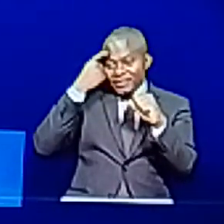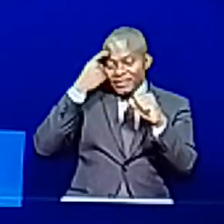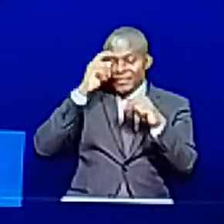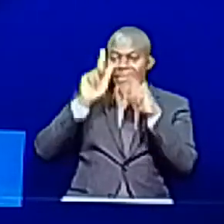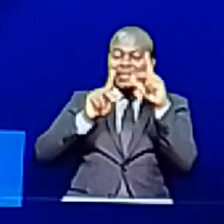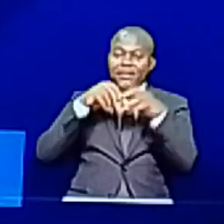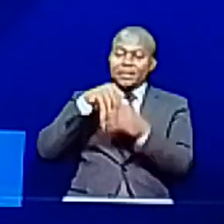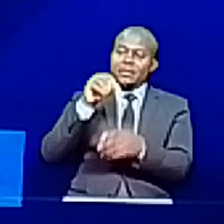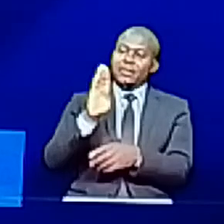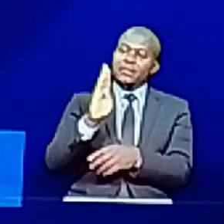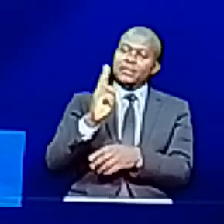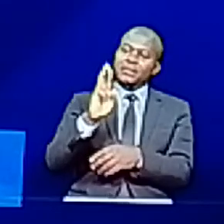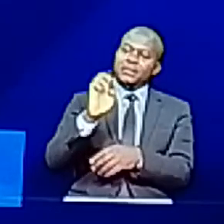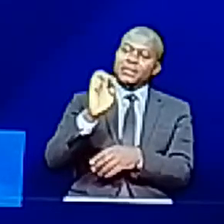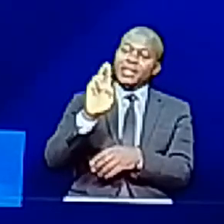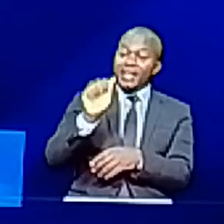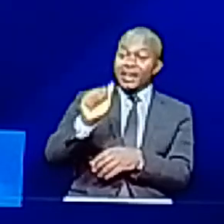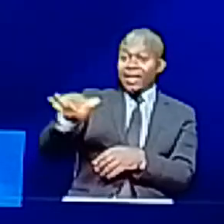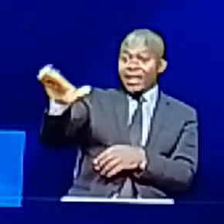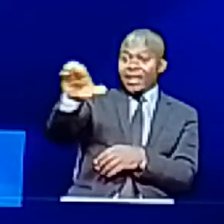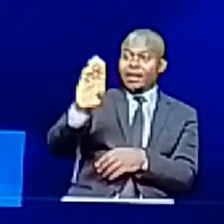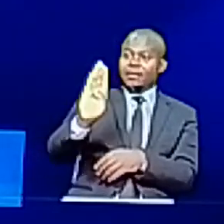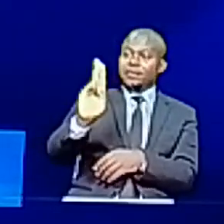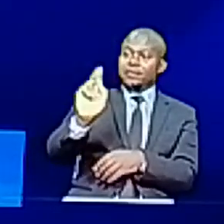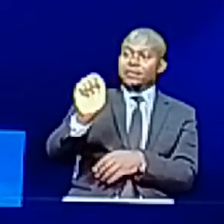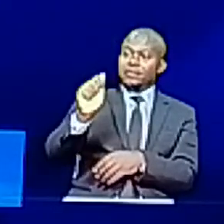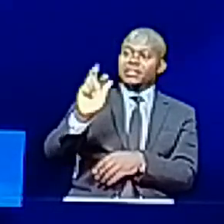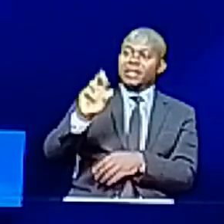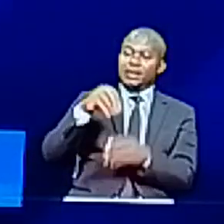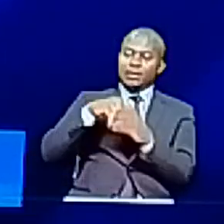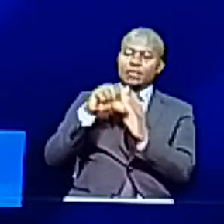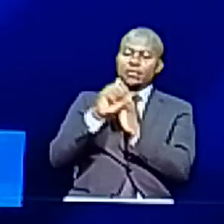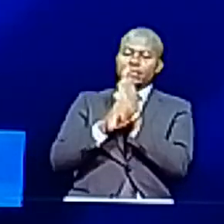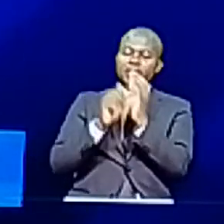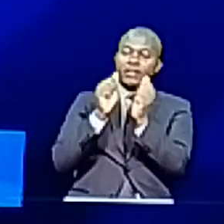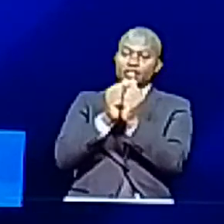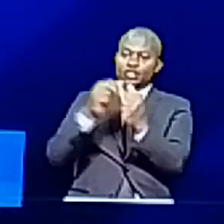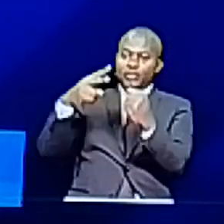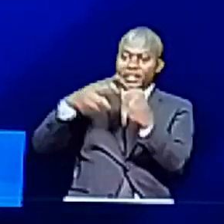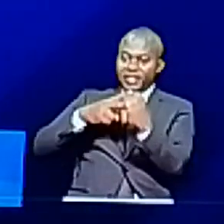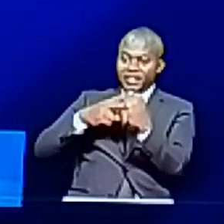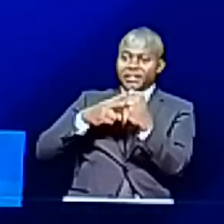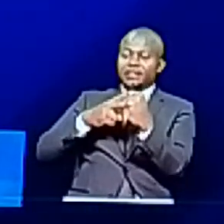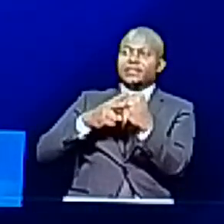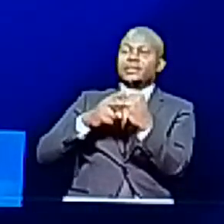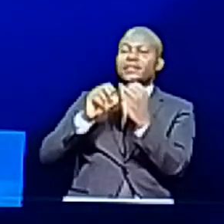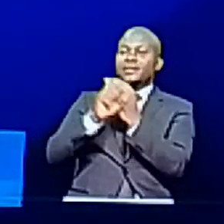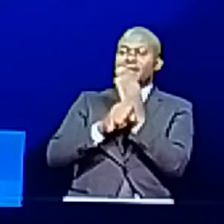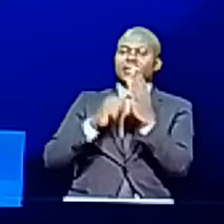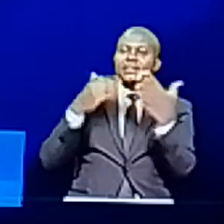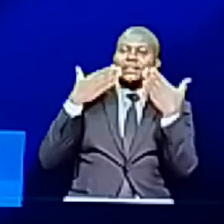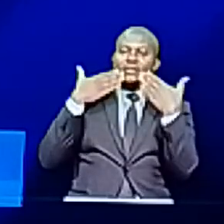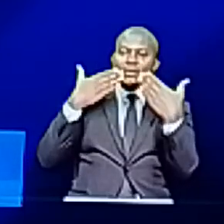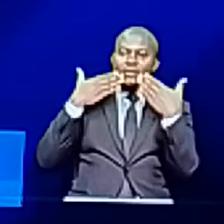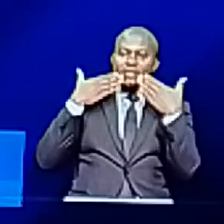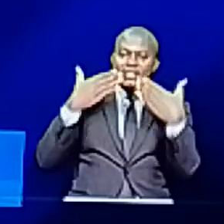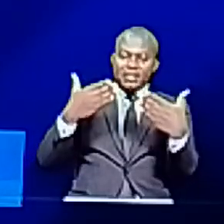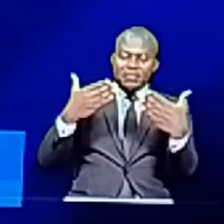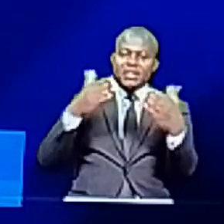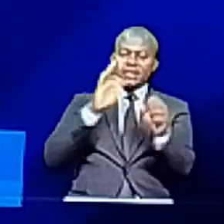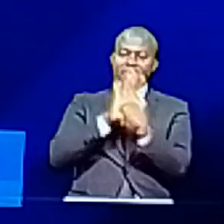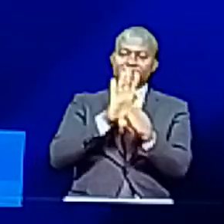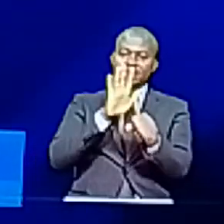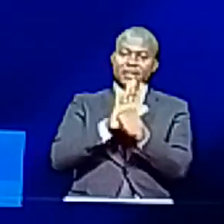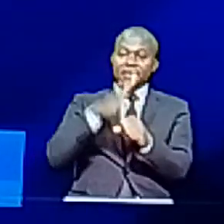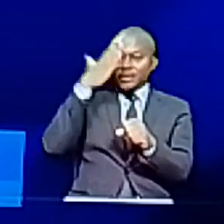abanyaburera hano Butaro mu mirenge 17 igize Burera turagushimira cyane